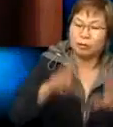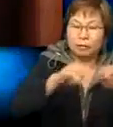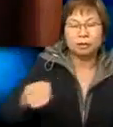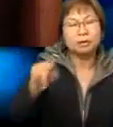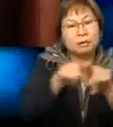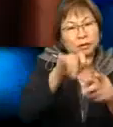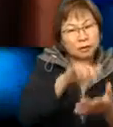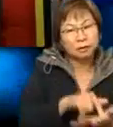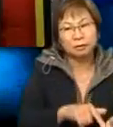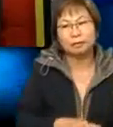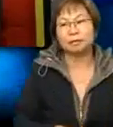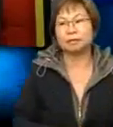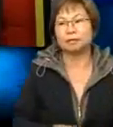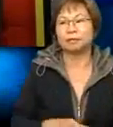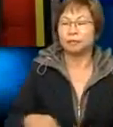pelajar sebegini?